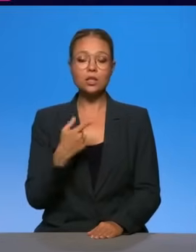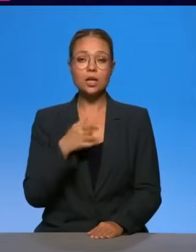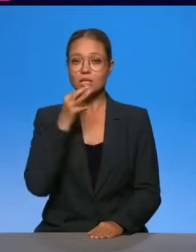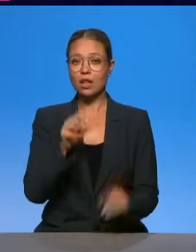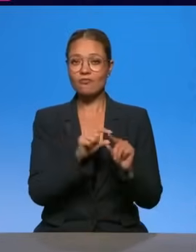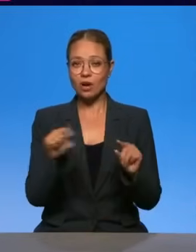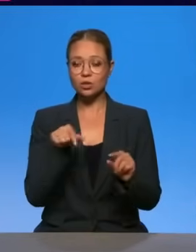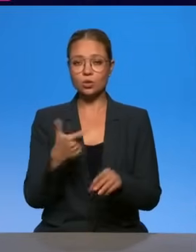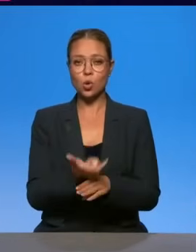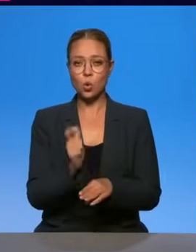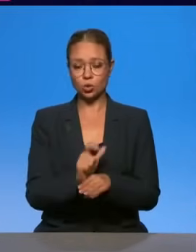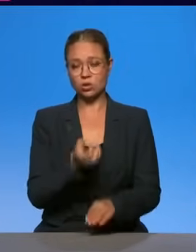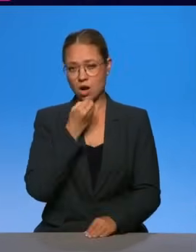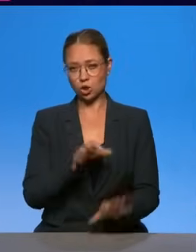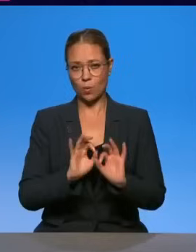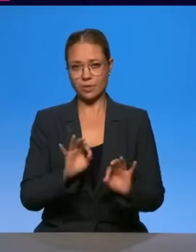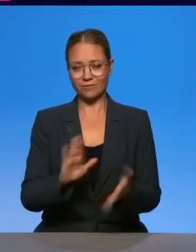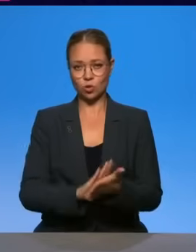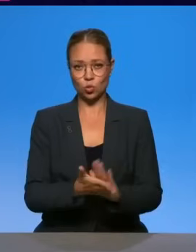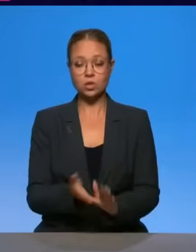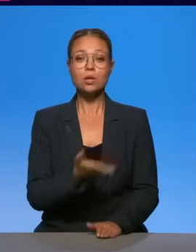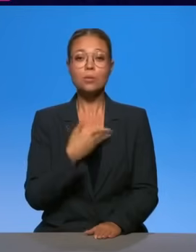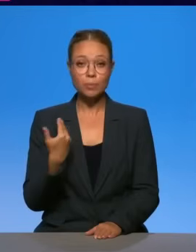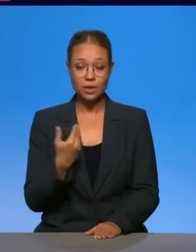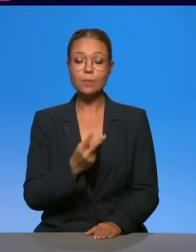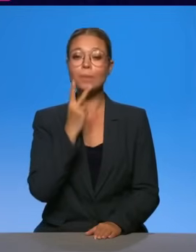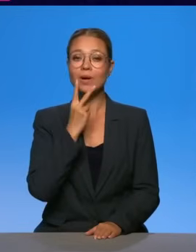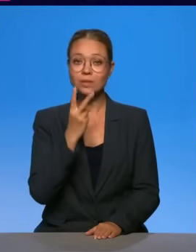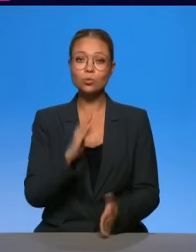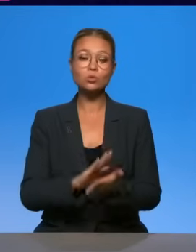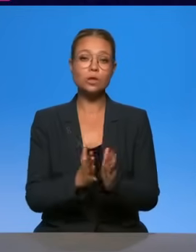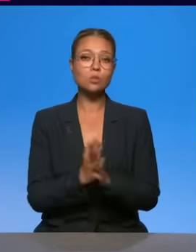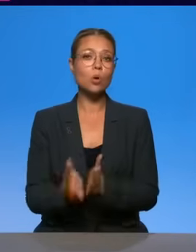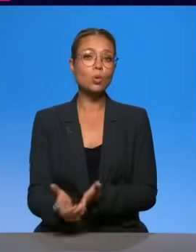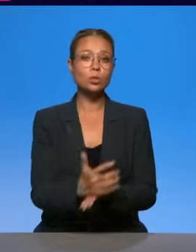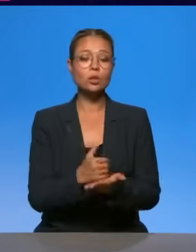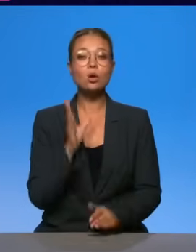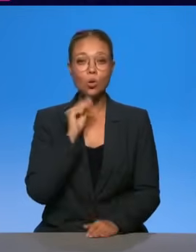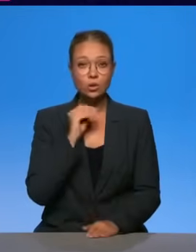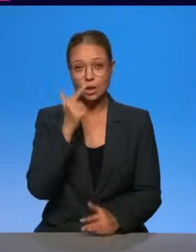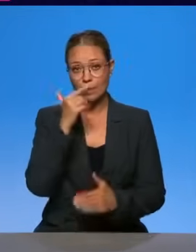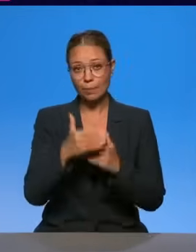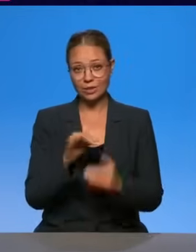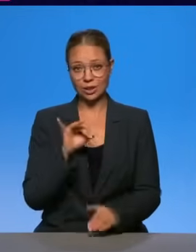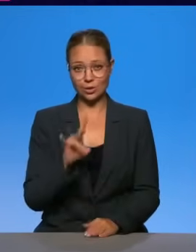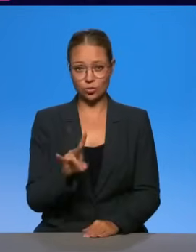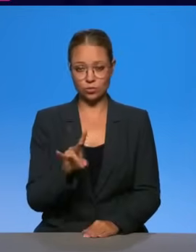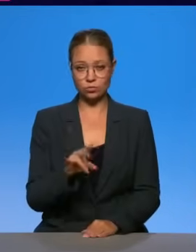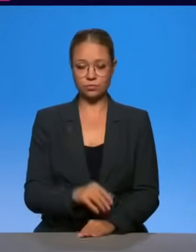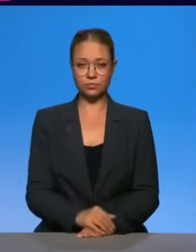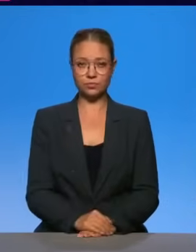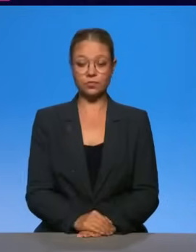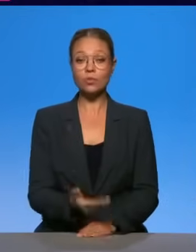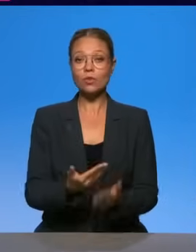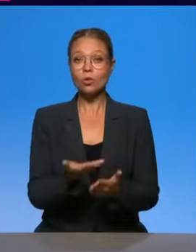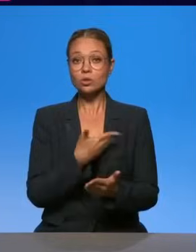хорошо характеризовала ситуацию. То есть мы посмотрим ситуацию по урожайности где-то ближе к июню месяцу. Вот мы сейчас подошли